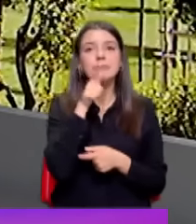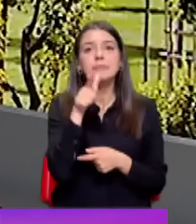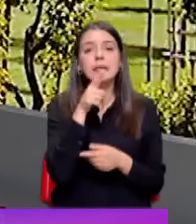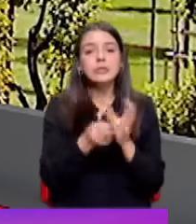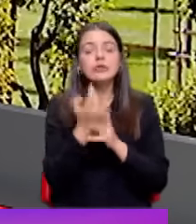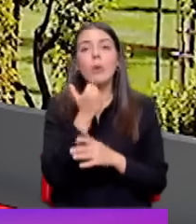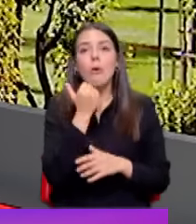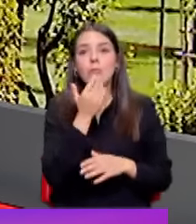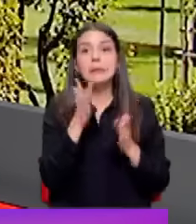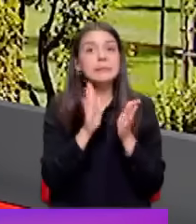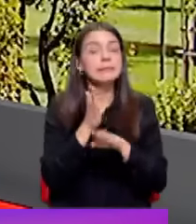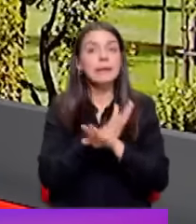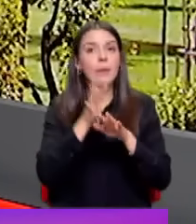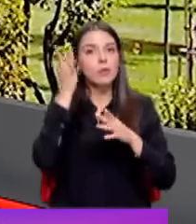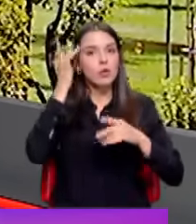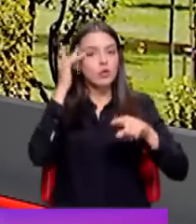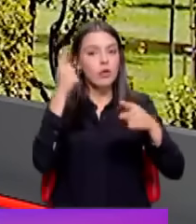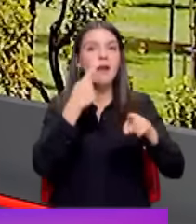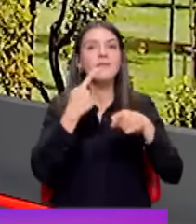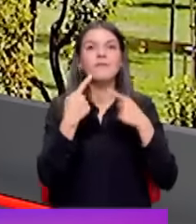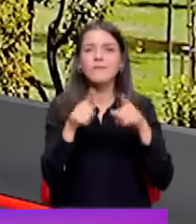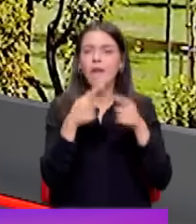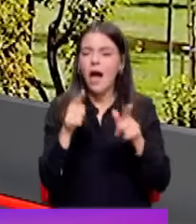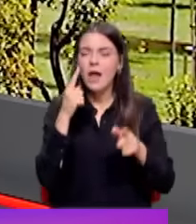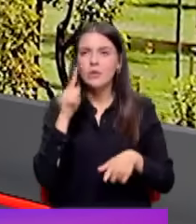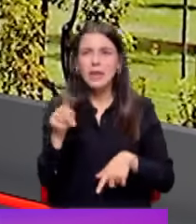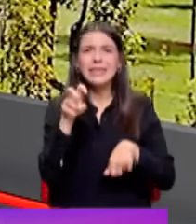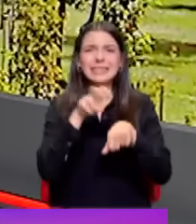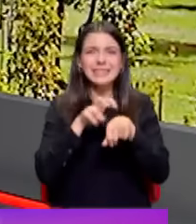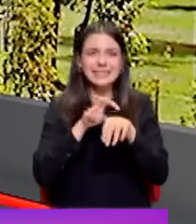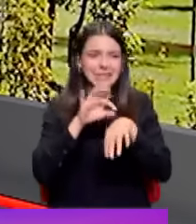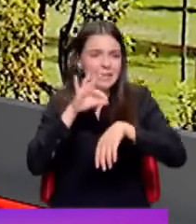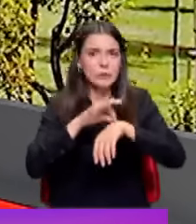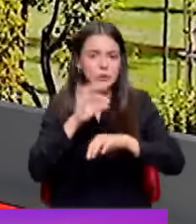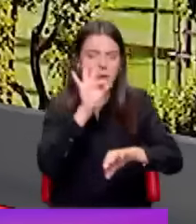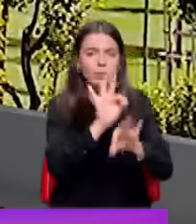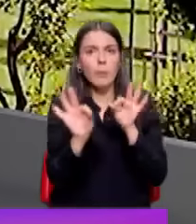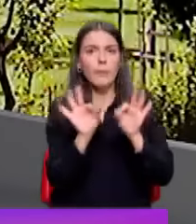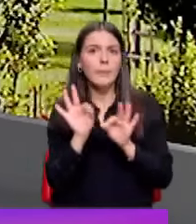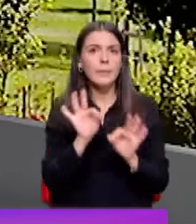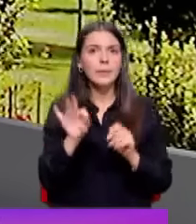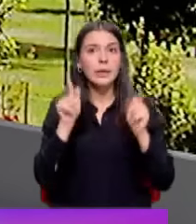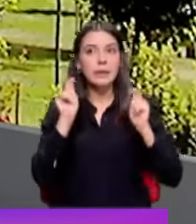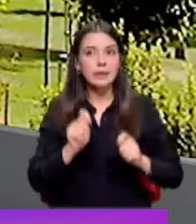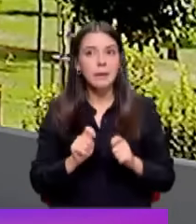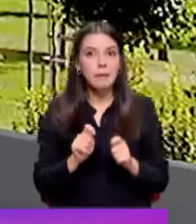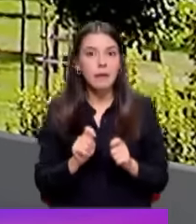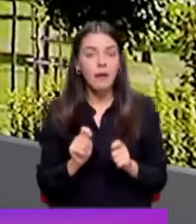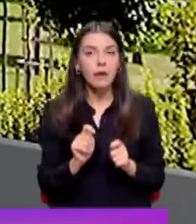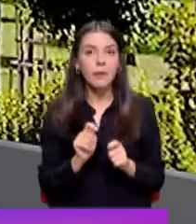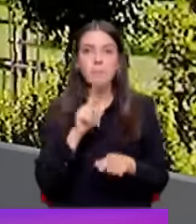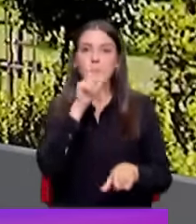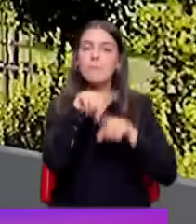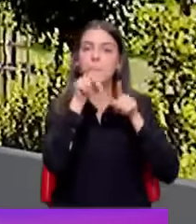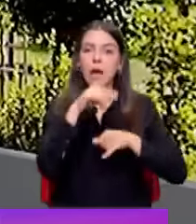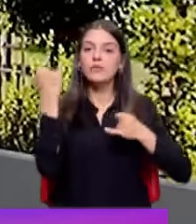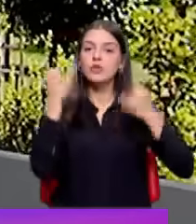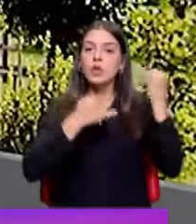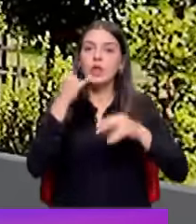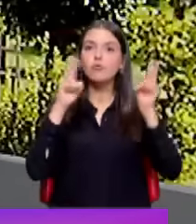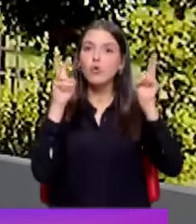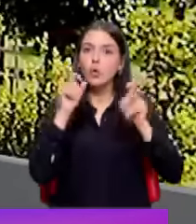Çünkü kültürel farklılıklarımız üzerinden böyle sinir uçlarımıza dokunulmak suretiyle bazı tartışma